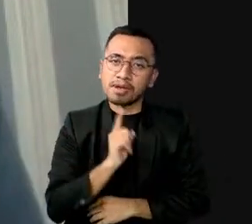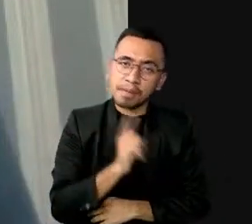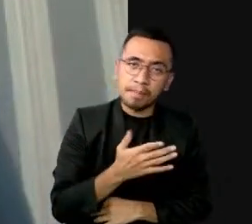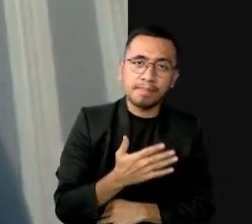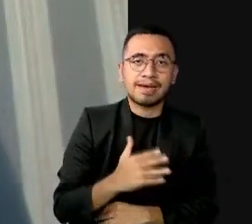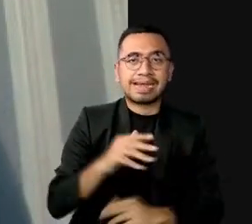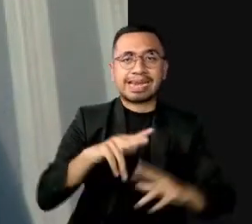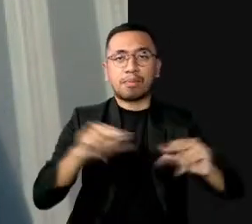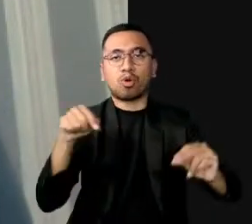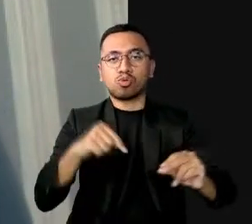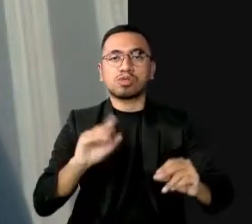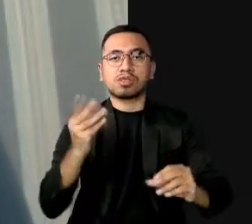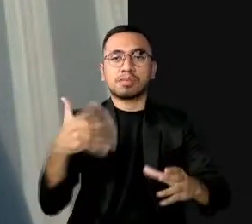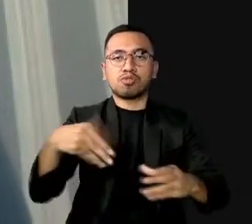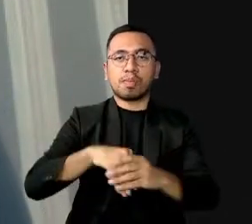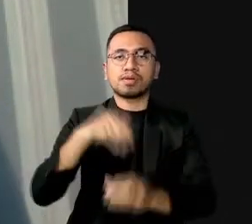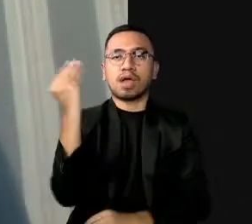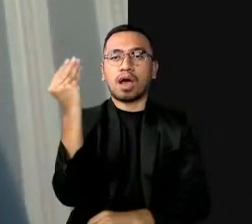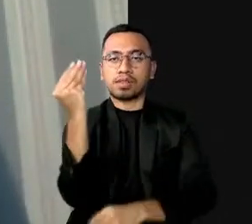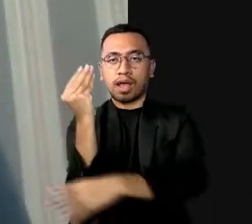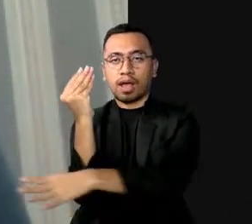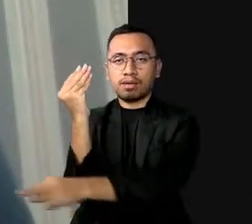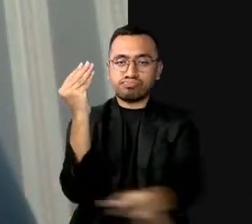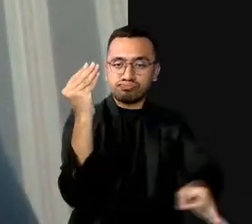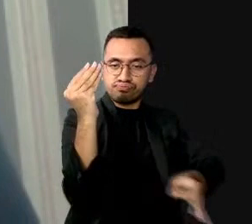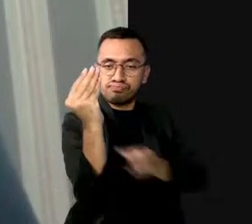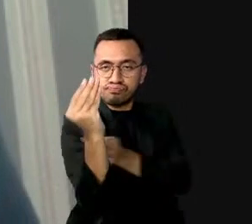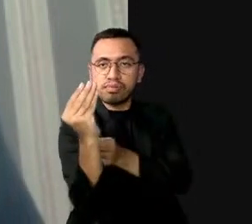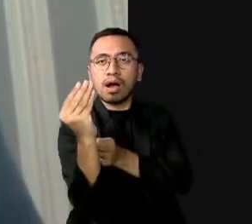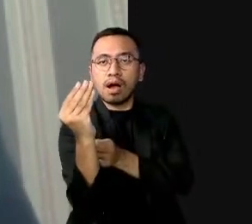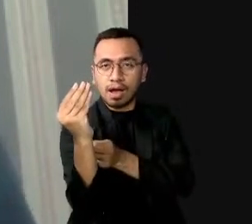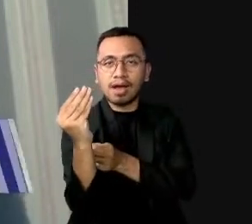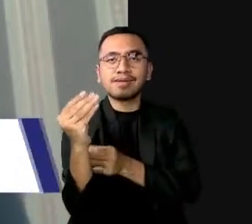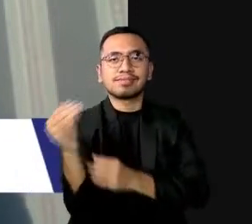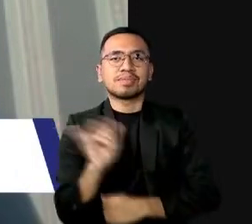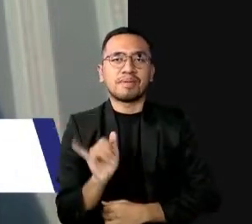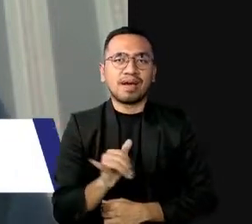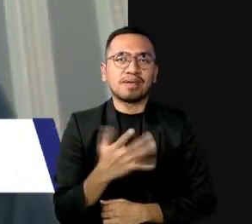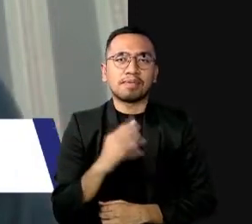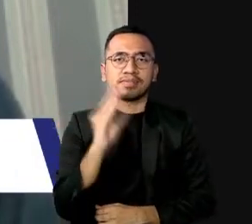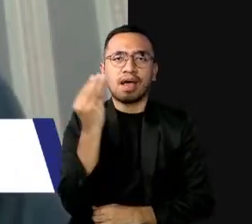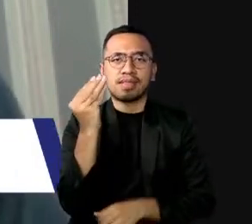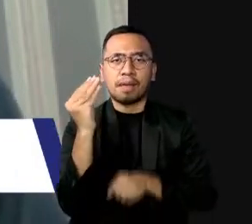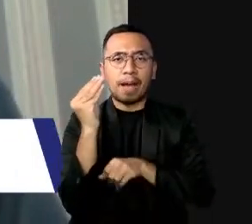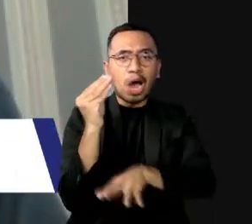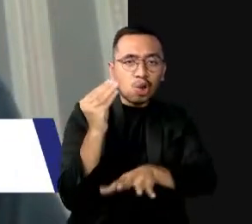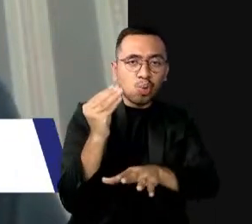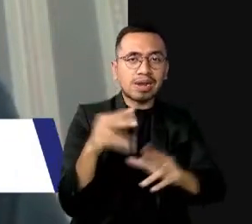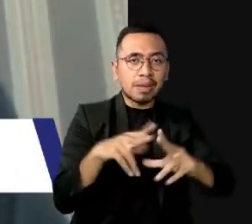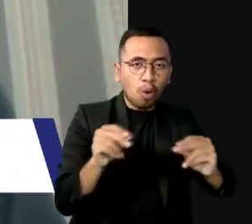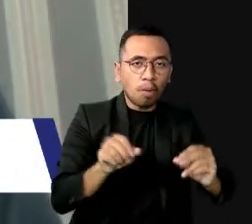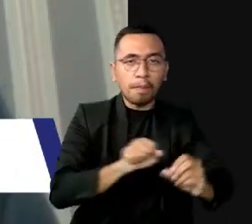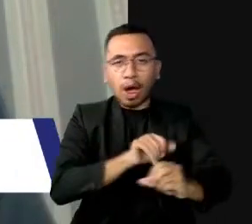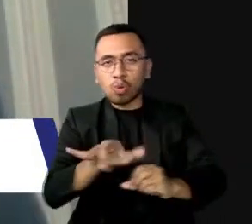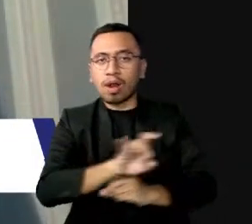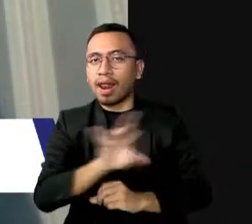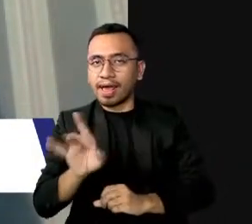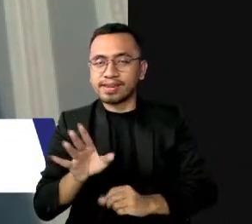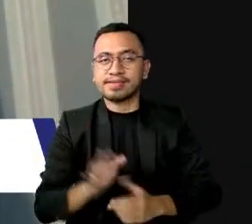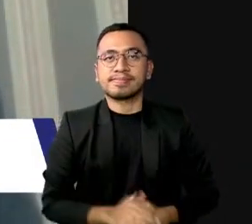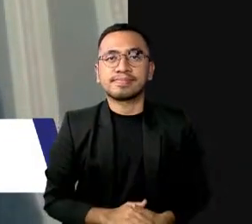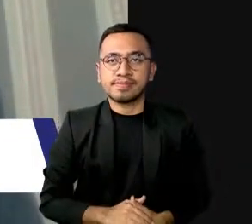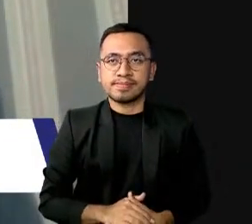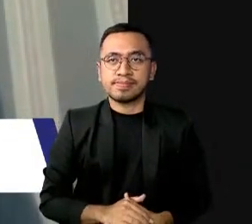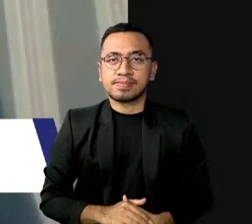Jabodetabek jadi satu daerah berpengaruh kepada daerah langit yang lainnya Demikian pula sebaliknya memang dalam sebulan the